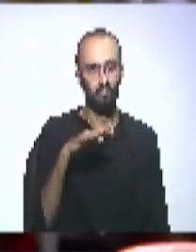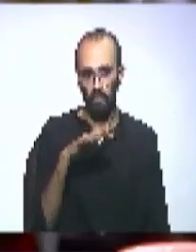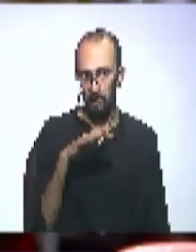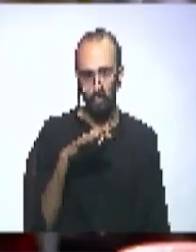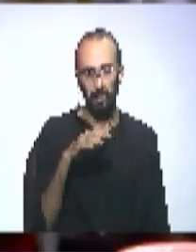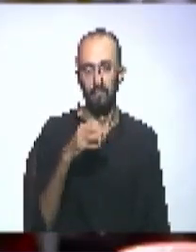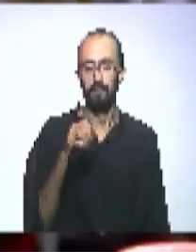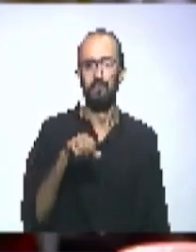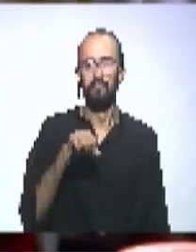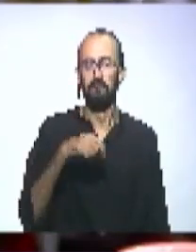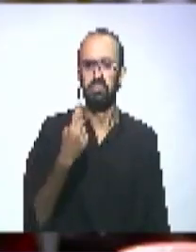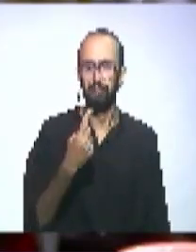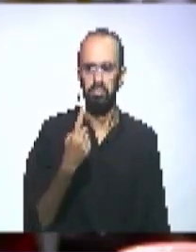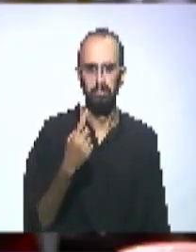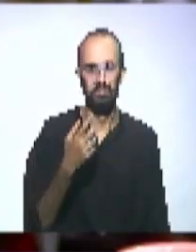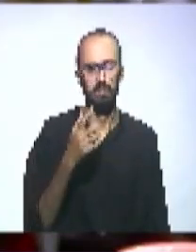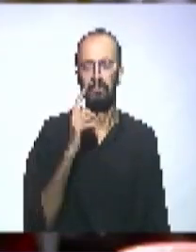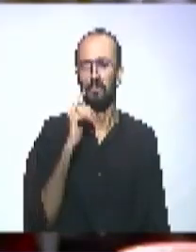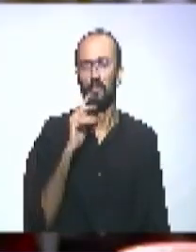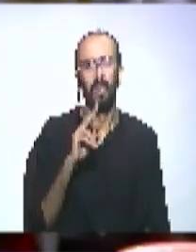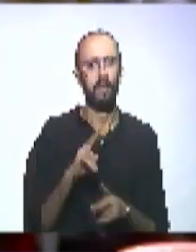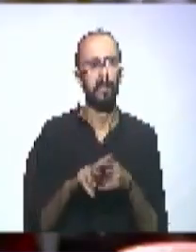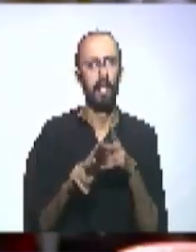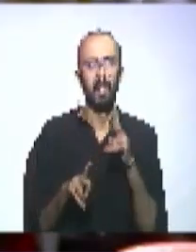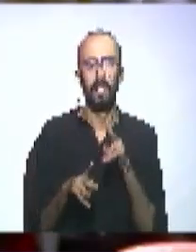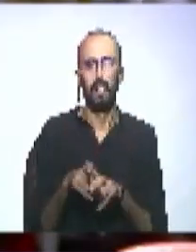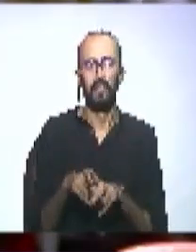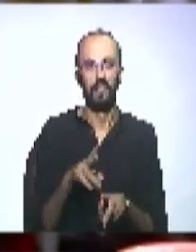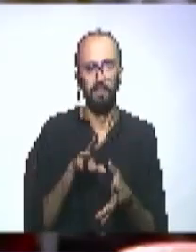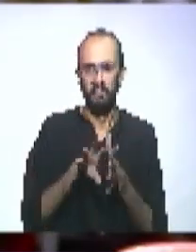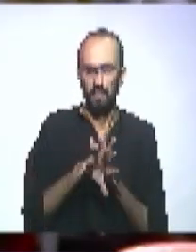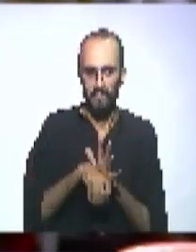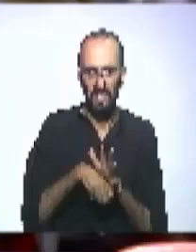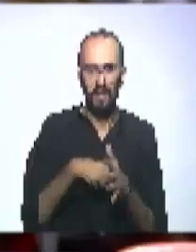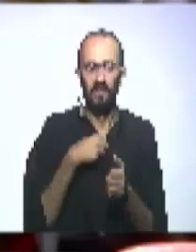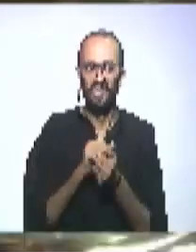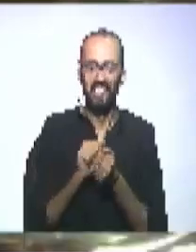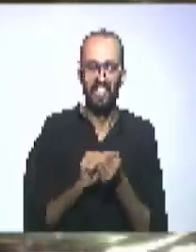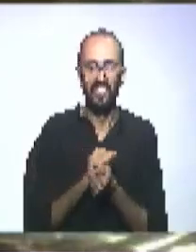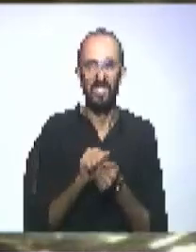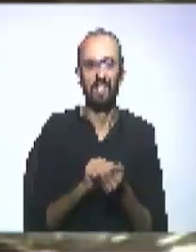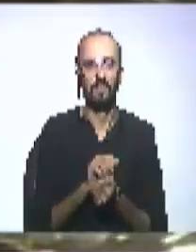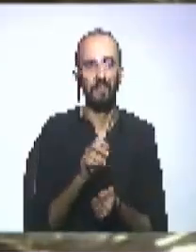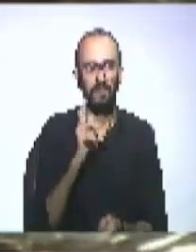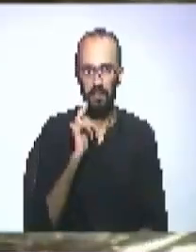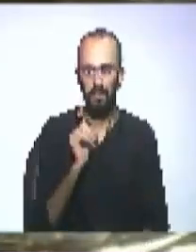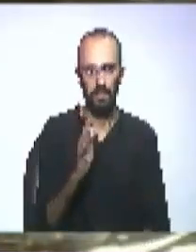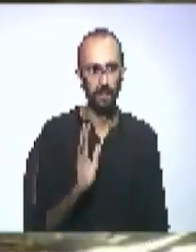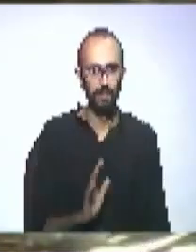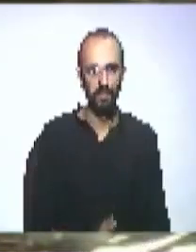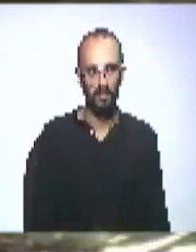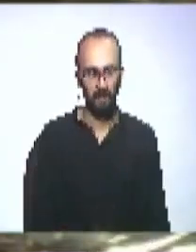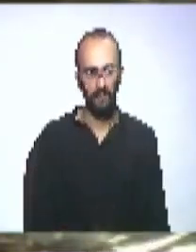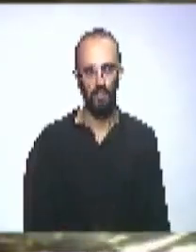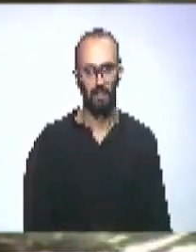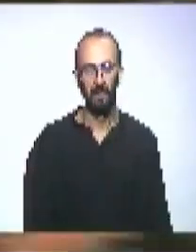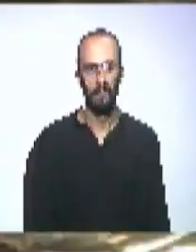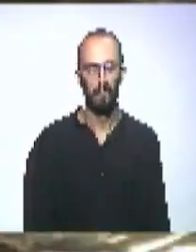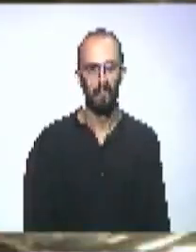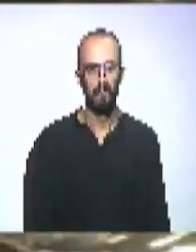عندكيش في الكبه، ما عندكيش الكبه مطحنه، ايا كان يعني نوع الفرم اللي هنعمله يعني كويس. وبعدين هناخد معانا